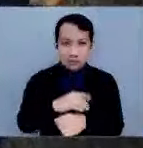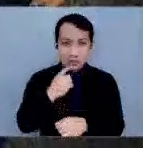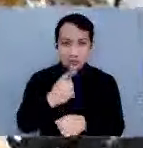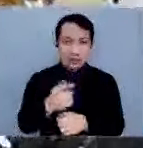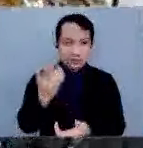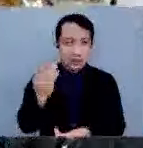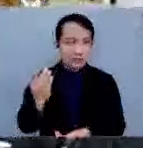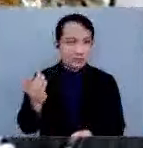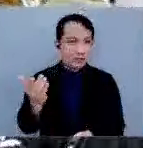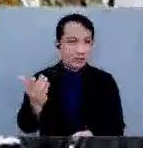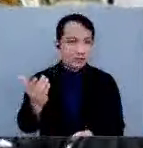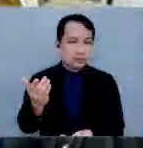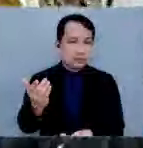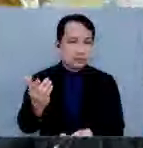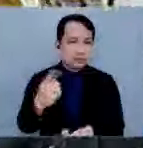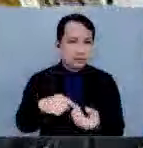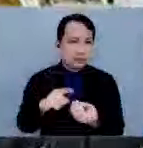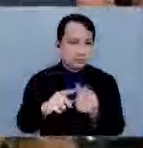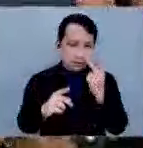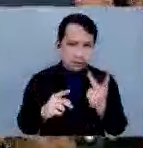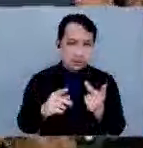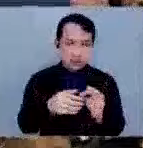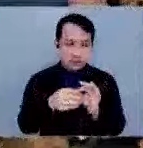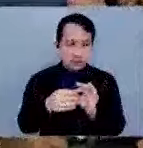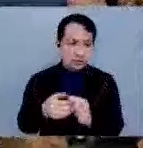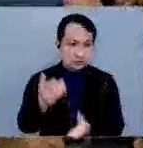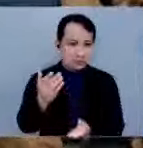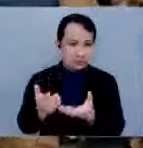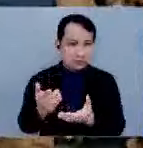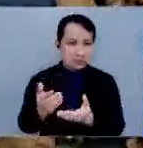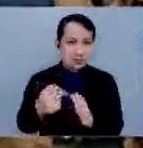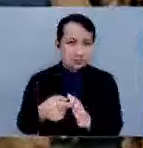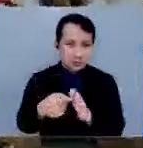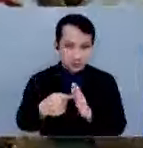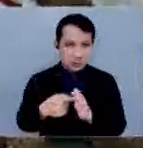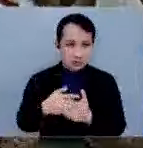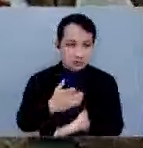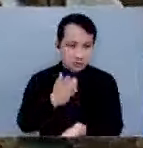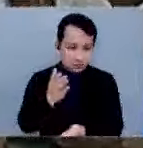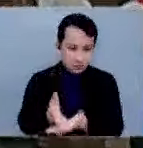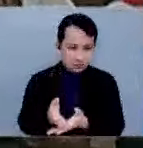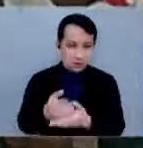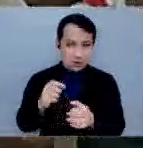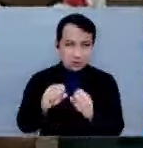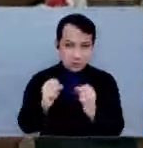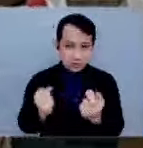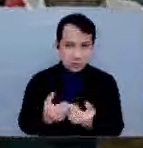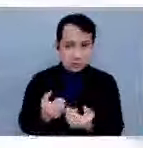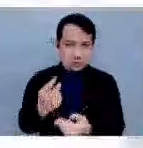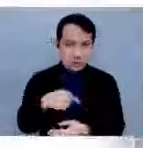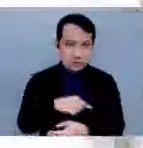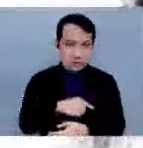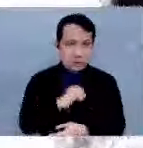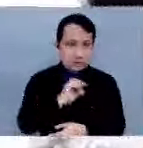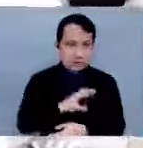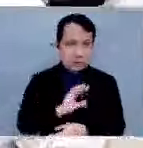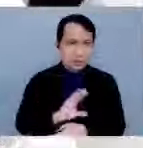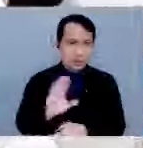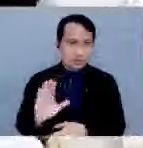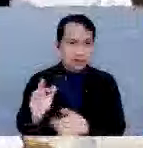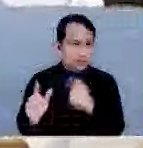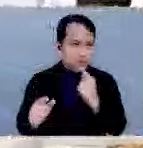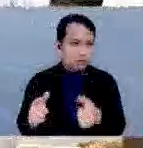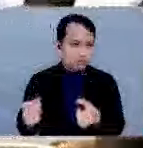Pero paalala ng ahensya, maghihigpit na sila. Required na dumalo sa mga seminar ang benepisyaryo kung ayaw nilang matanggal